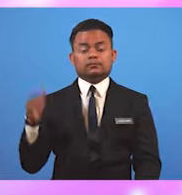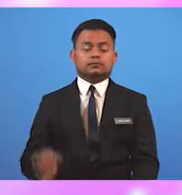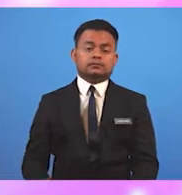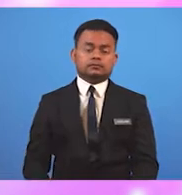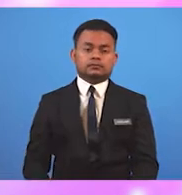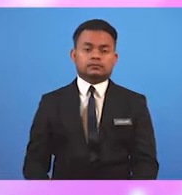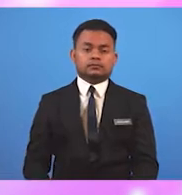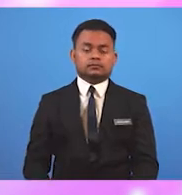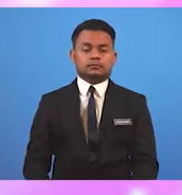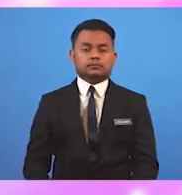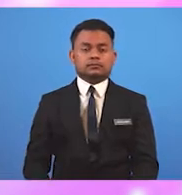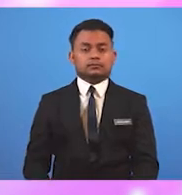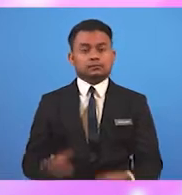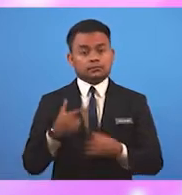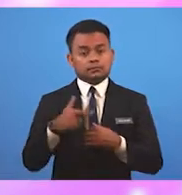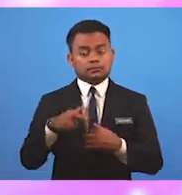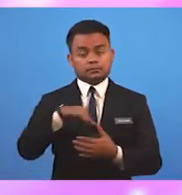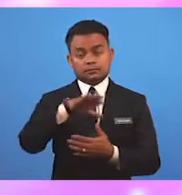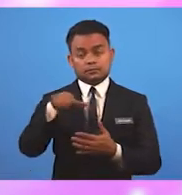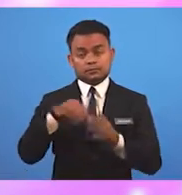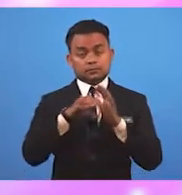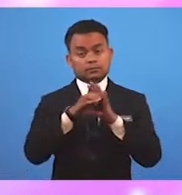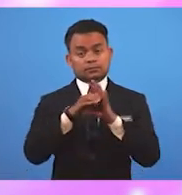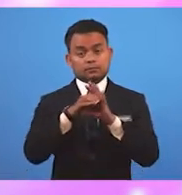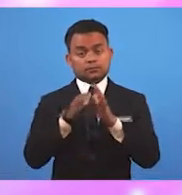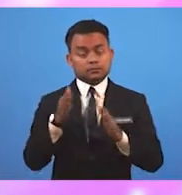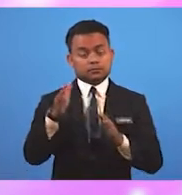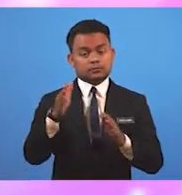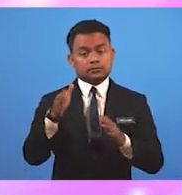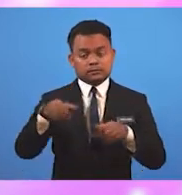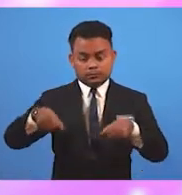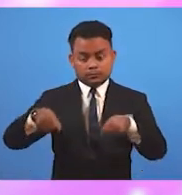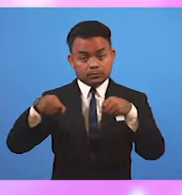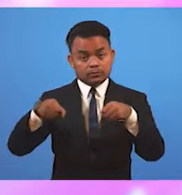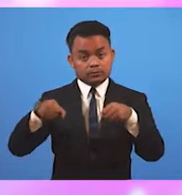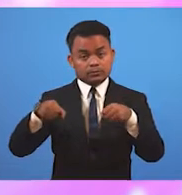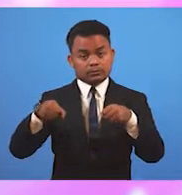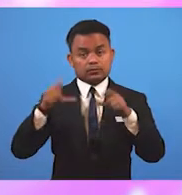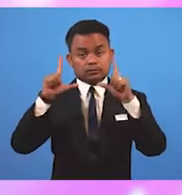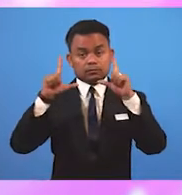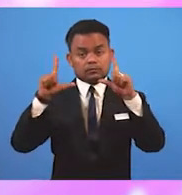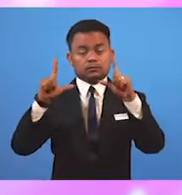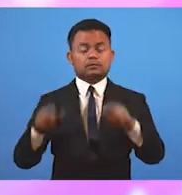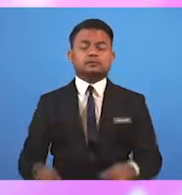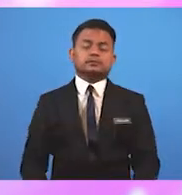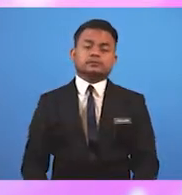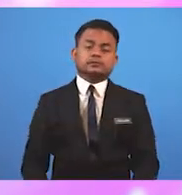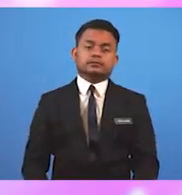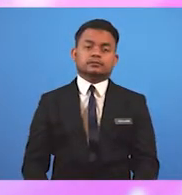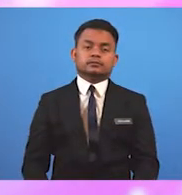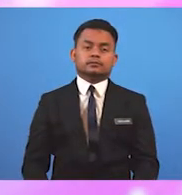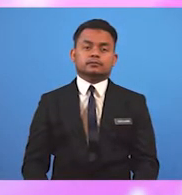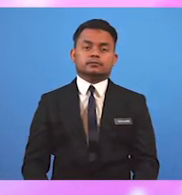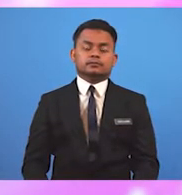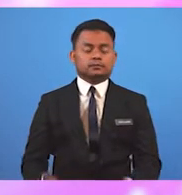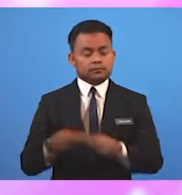Selepas sampel telah siap dibungkus, kemudian telah siap dilabel, sampel hendaklah dihantar